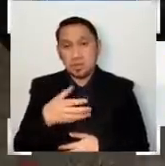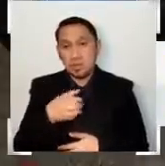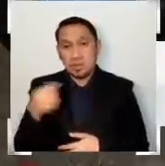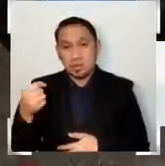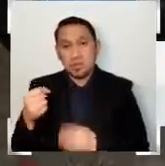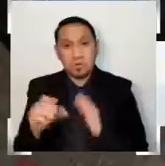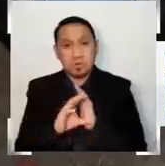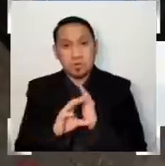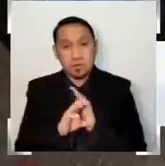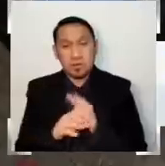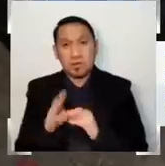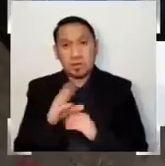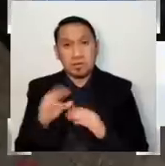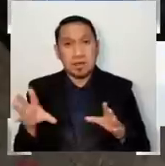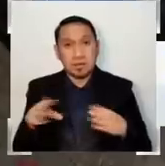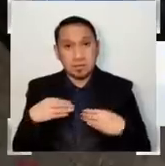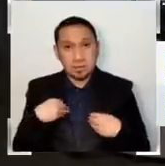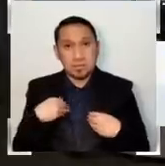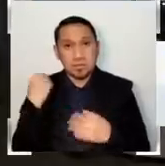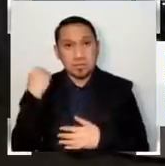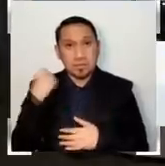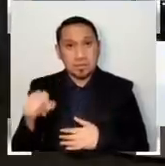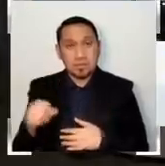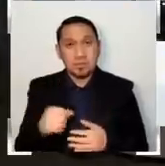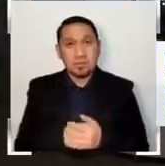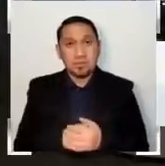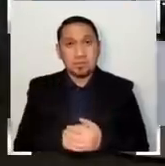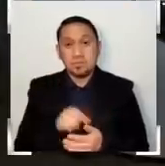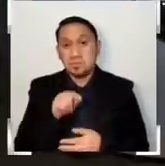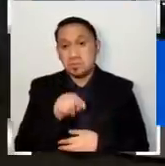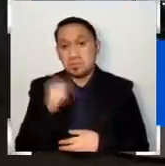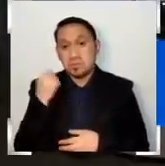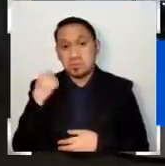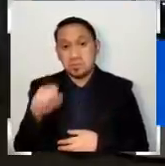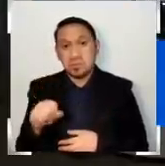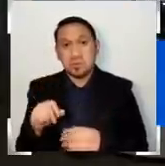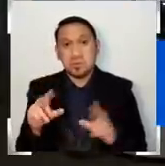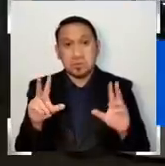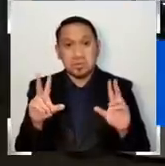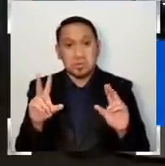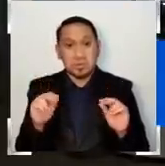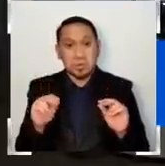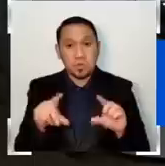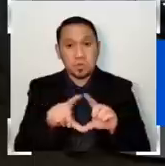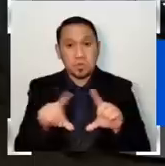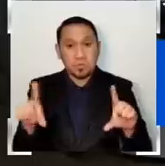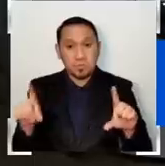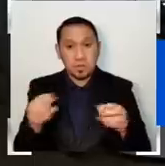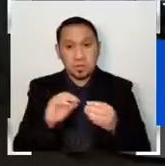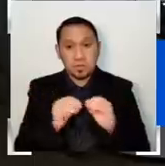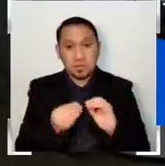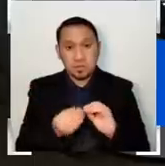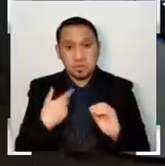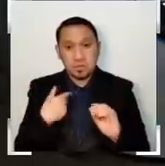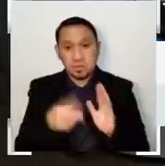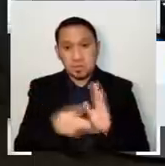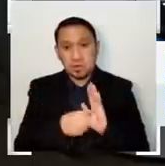at tanggap ang kanyang violation. Ang initial violation niya is no plate. And then upon reviewing documents